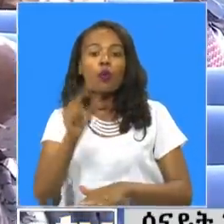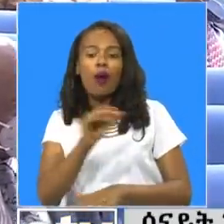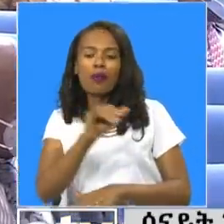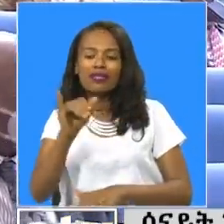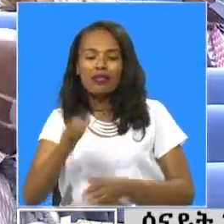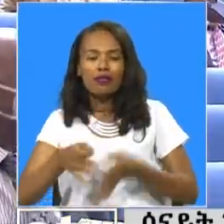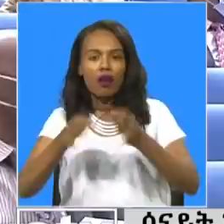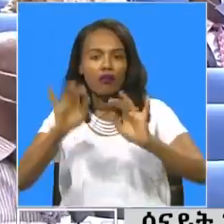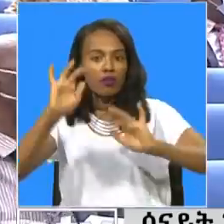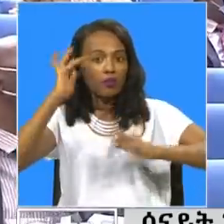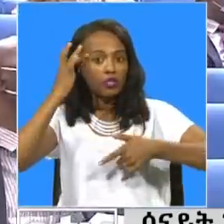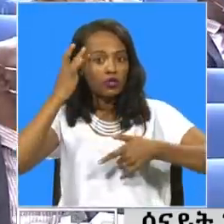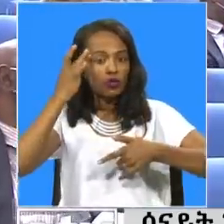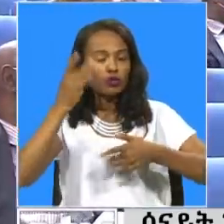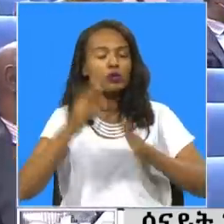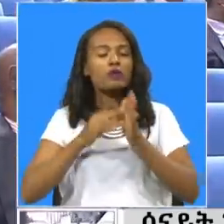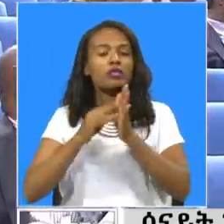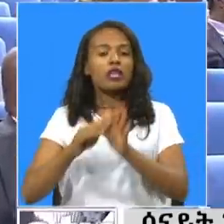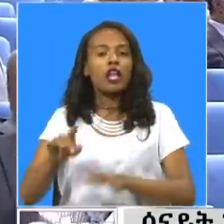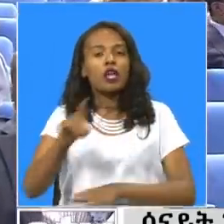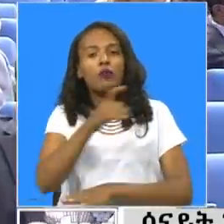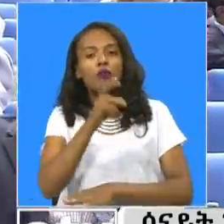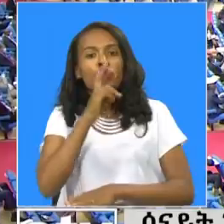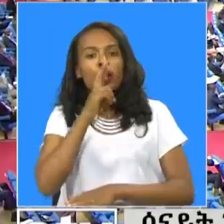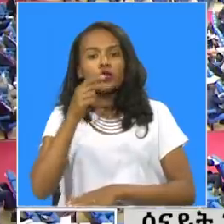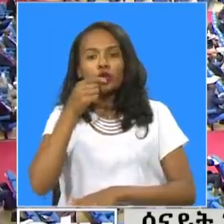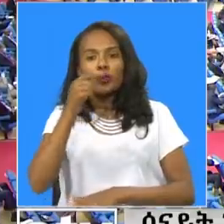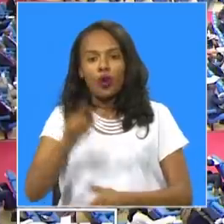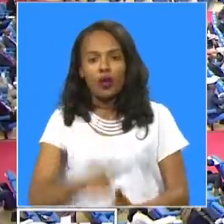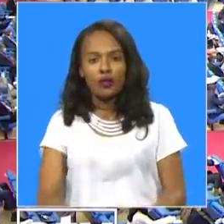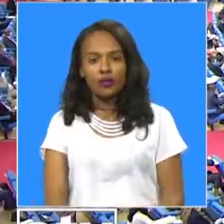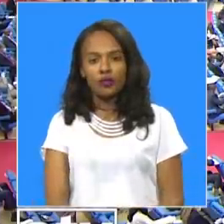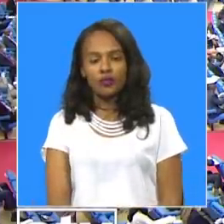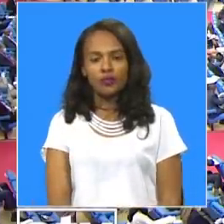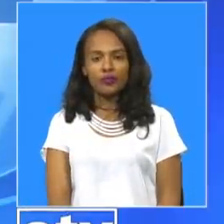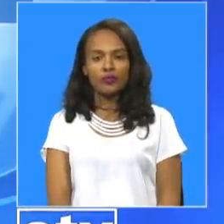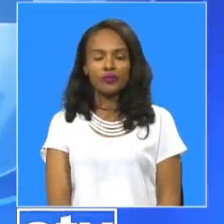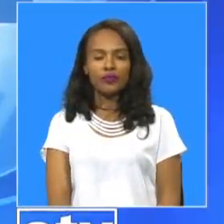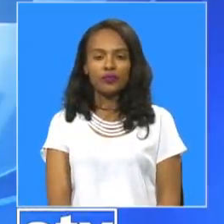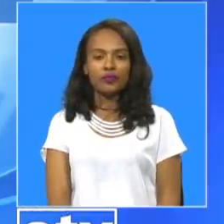መሰል ተላላፊ በሽታዎችም ምሳሌ የሚሆኑ ናቸው ብለዋል።